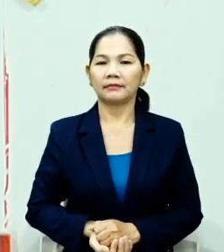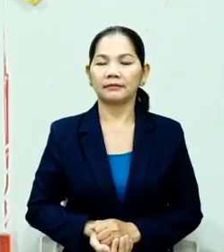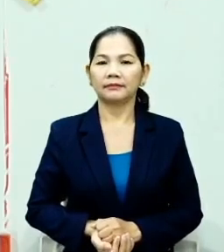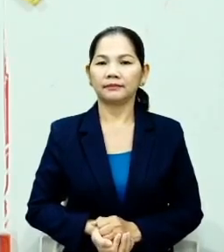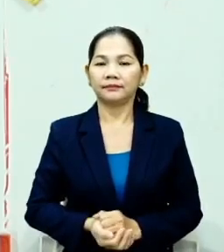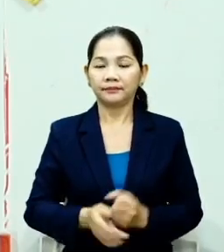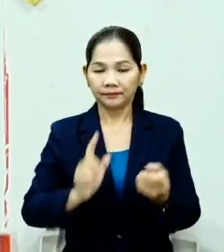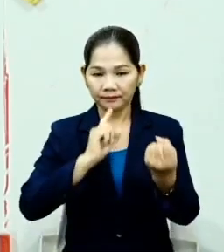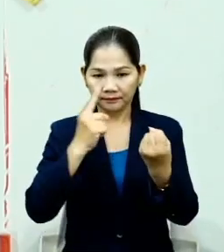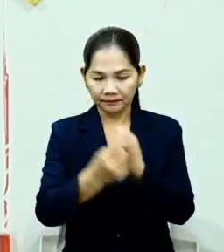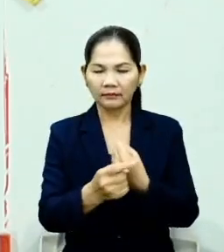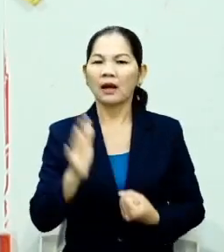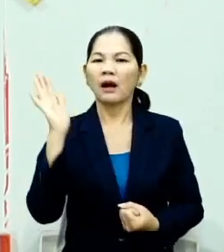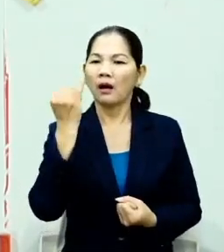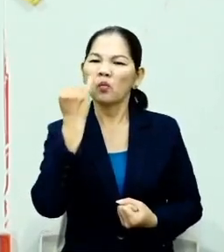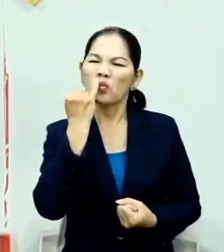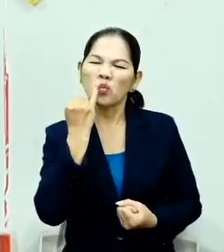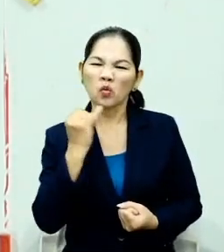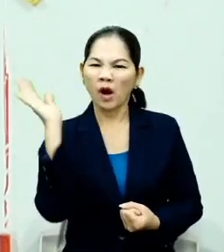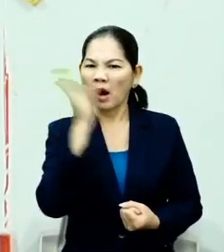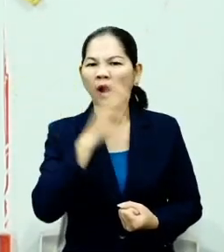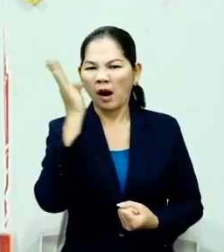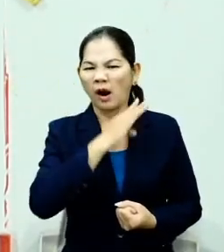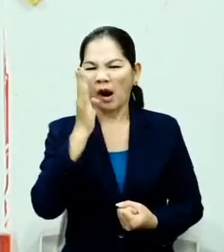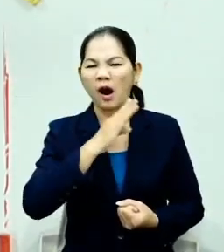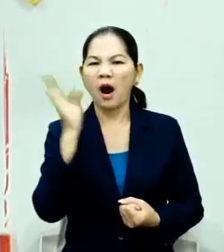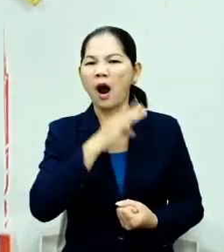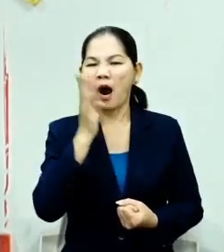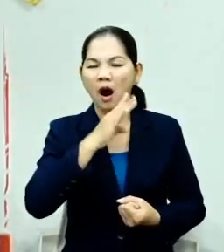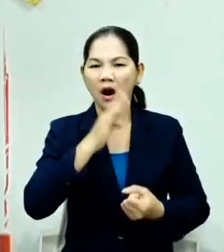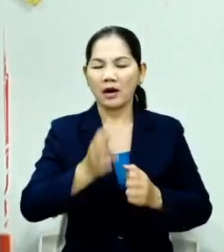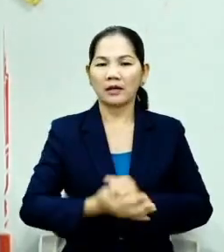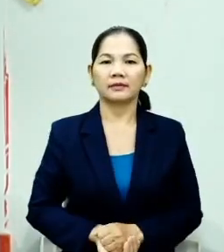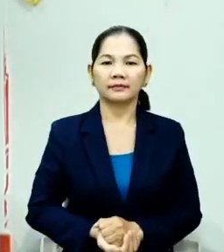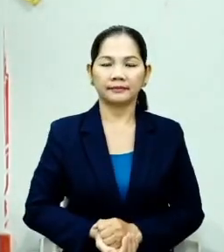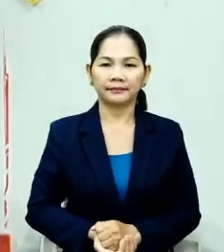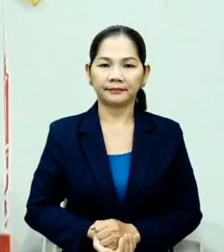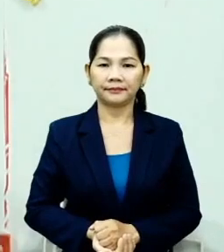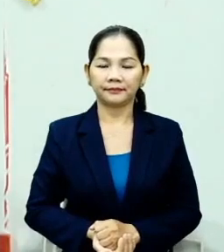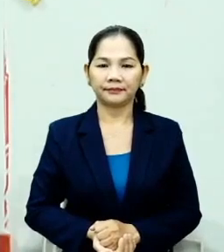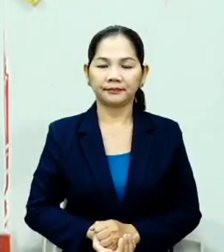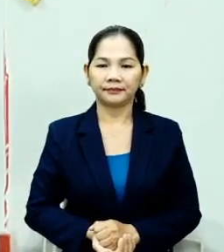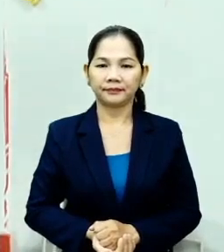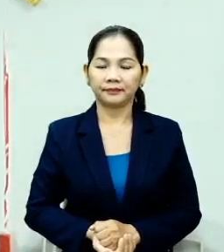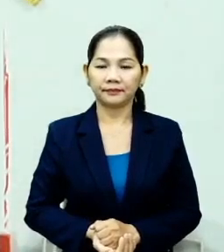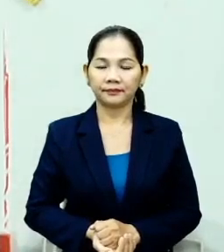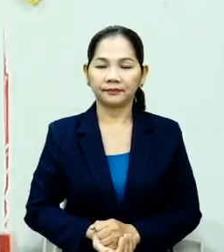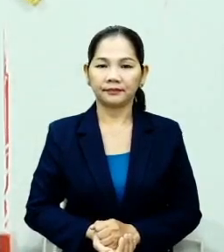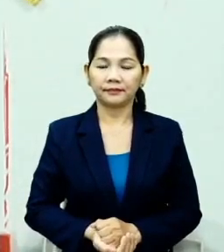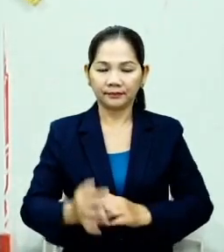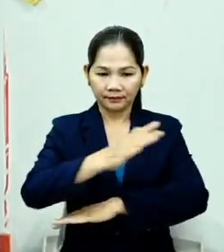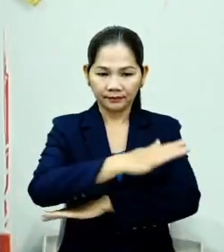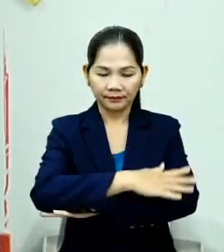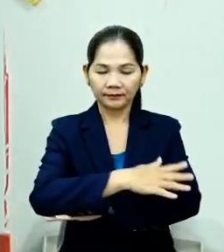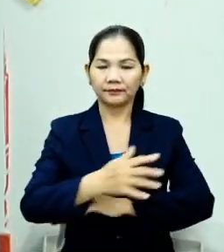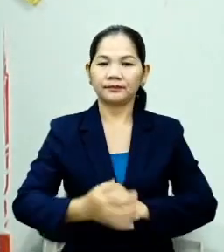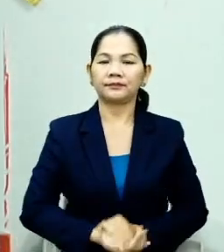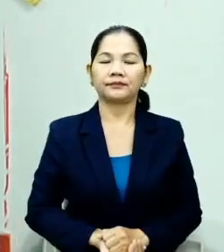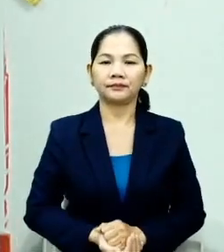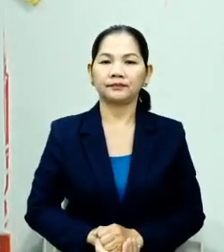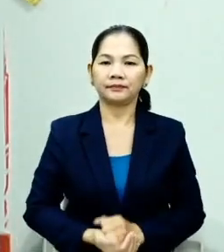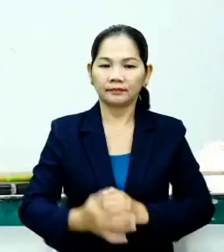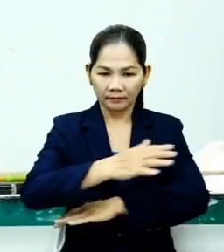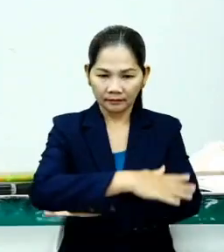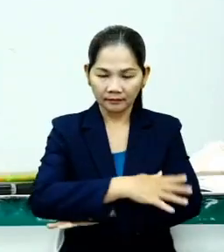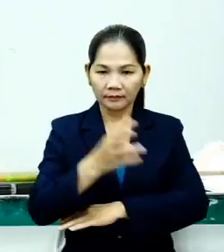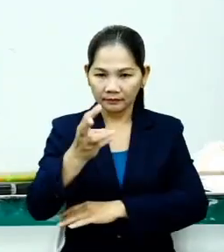tê. Chà, plai mật tê. Chà. À là con tặng ạc nha, chà con dừng xâm rạ sân nha con. Chà dừng